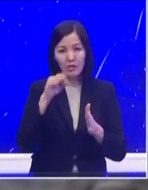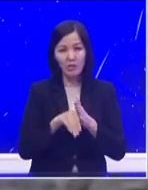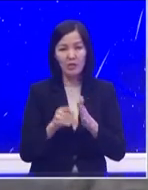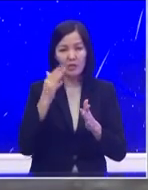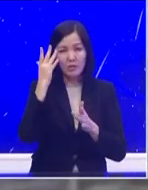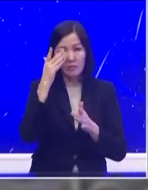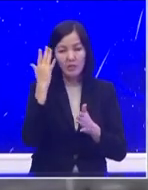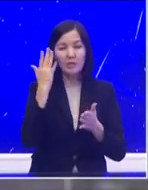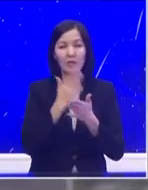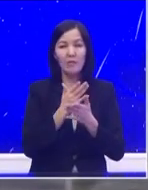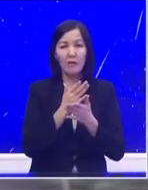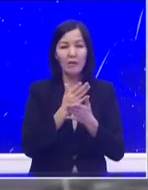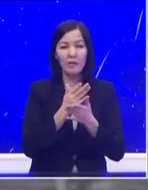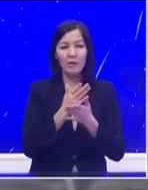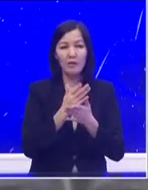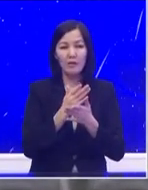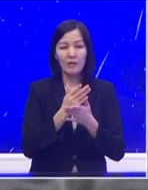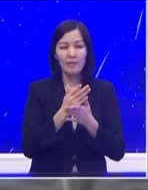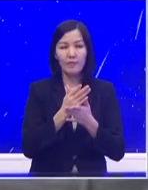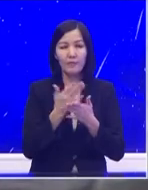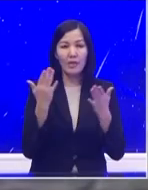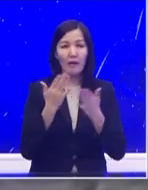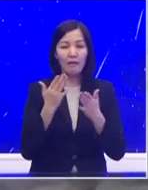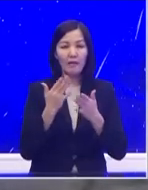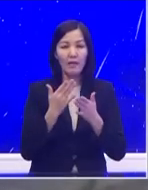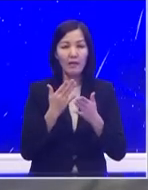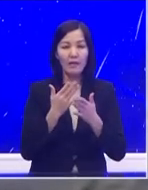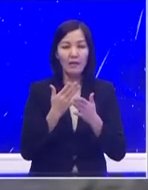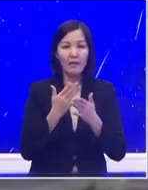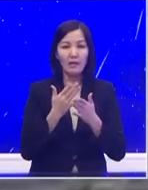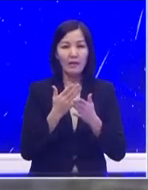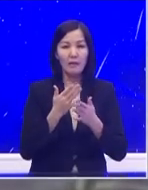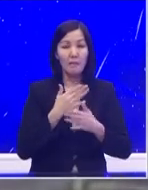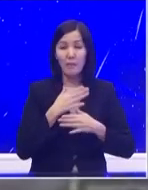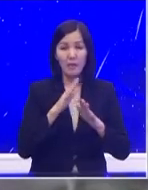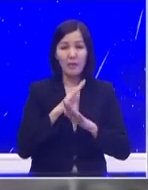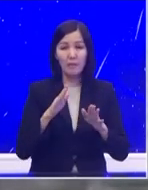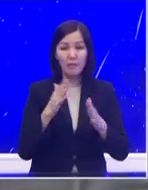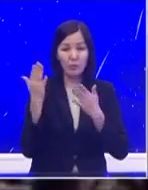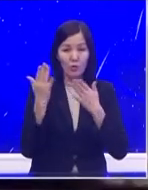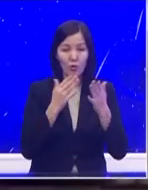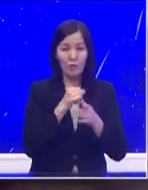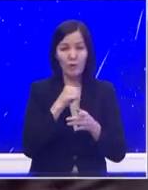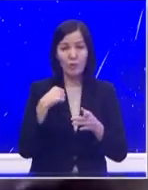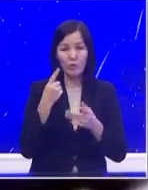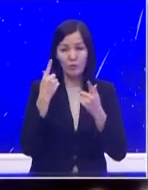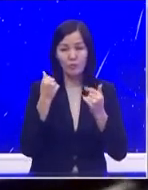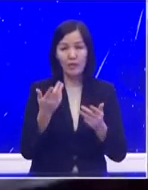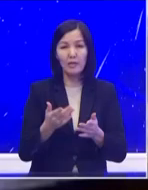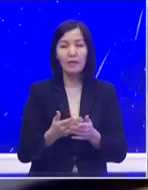Олардың өз тұрсамның қандай екеніне баға беретін мен емес, оқырман қауым.